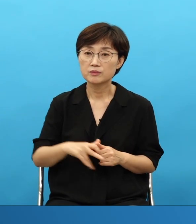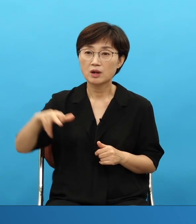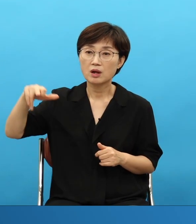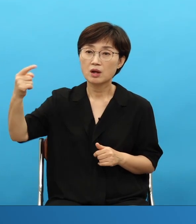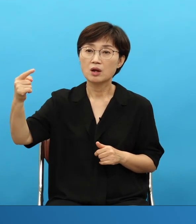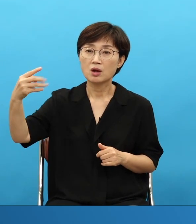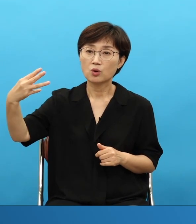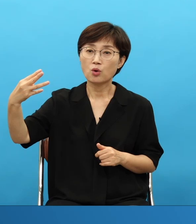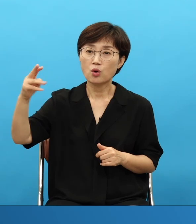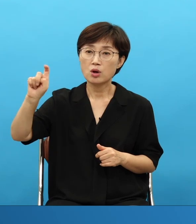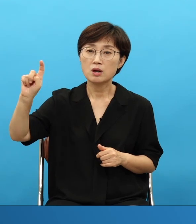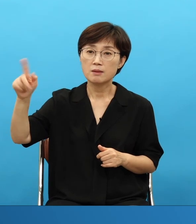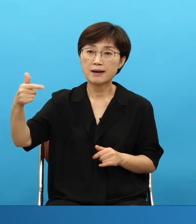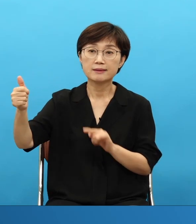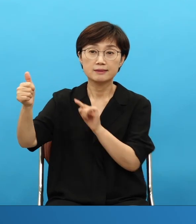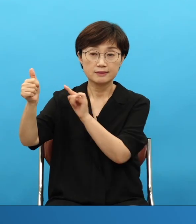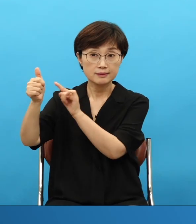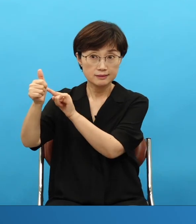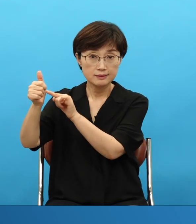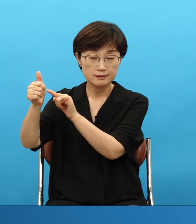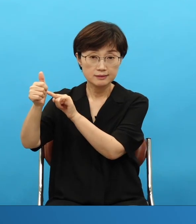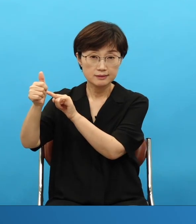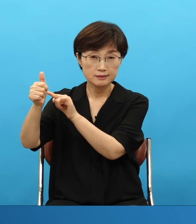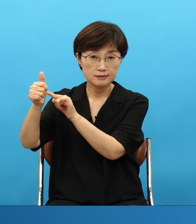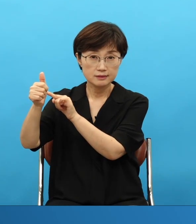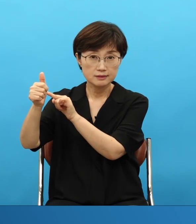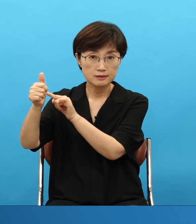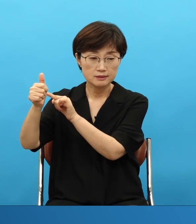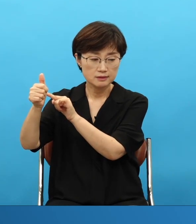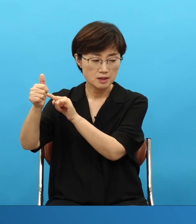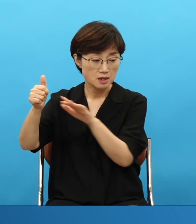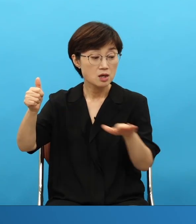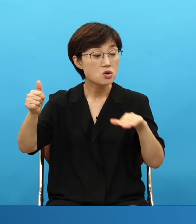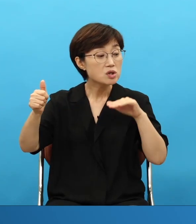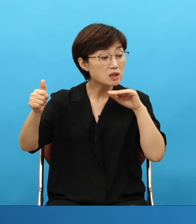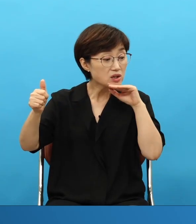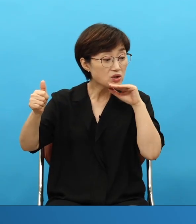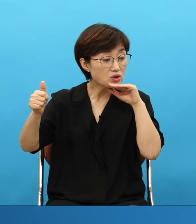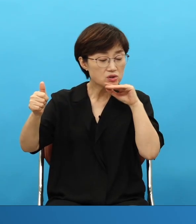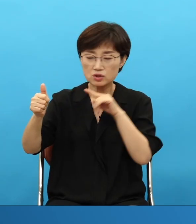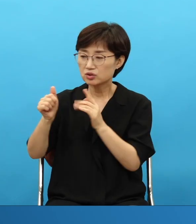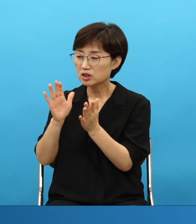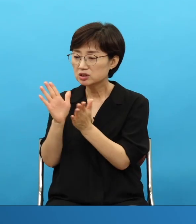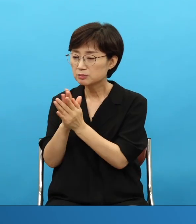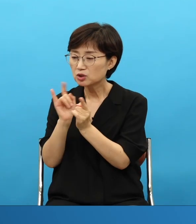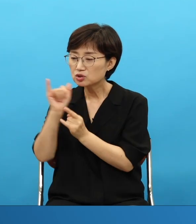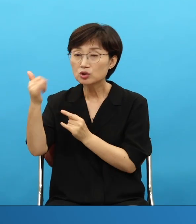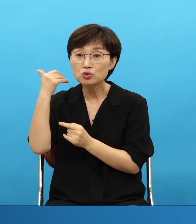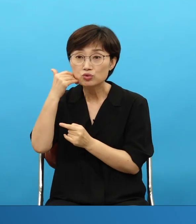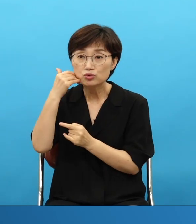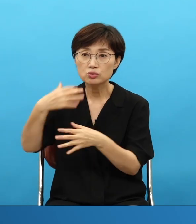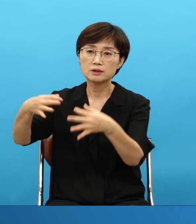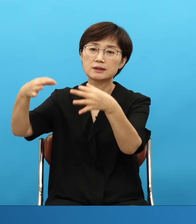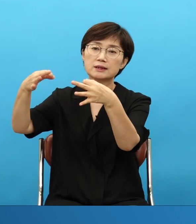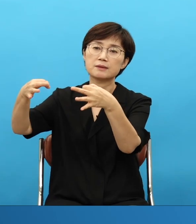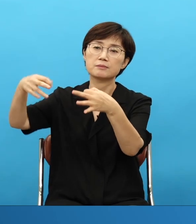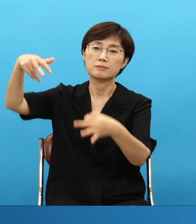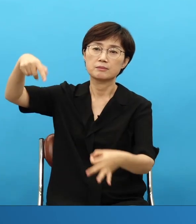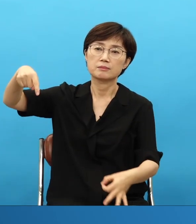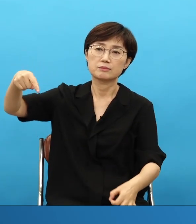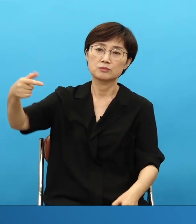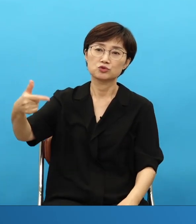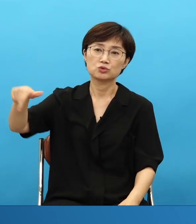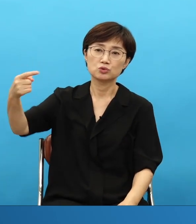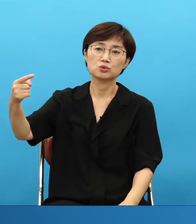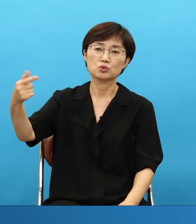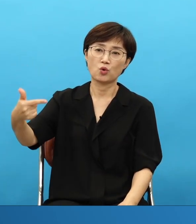그때 로버트 콜만 박사가 김중곤 박사에게 연락을 한 거예요. And that time, Robert Corman called Dr. Kim 이